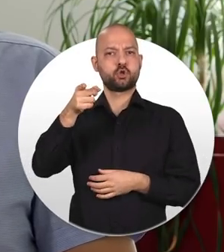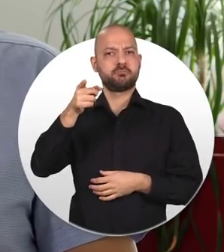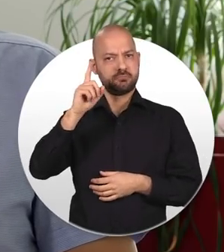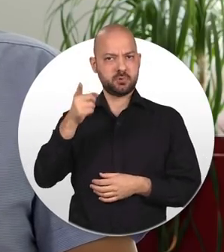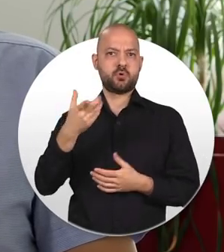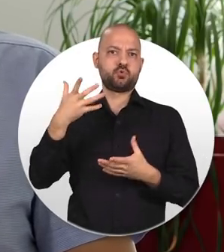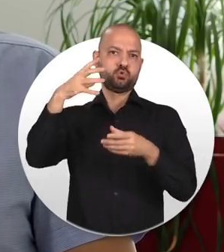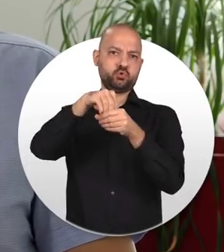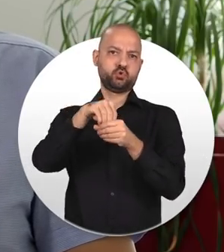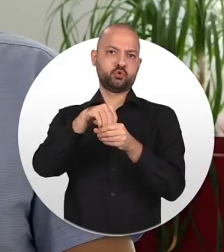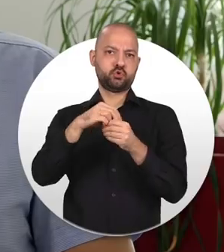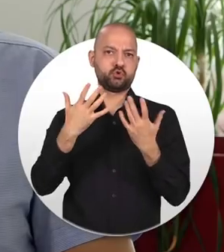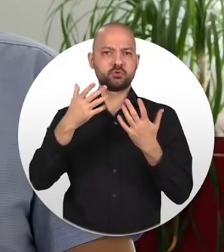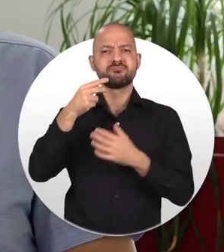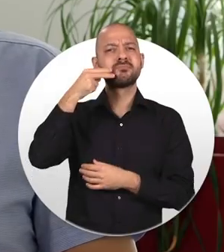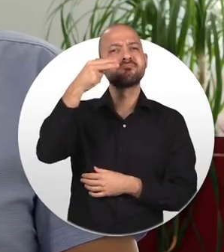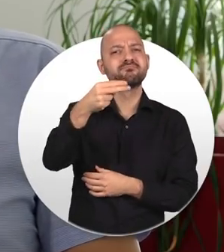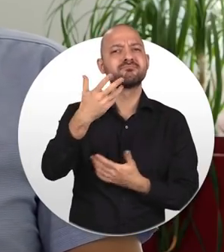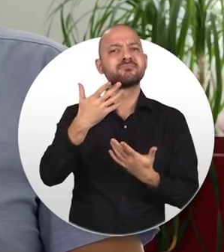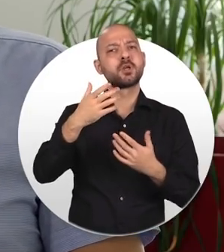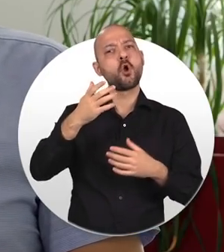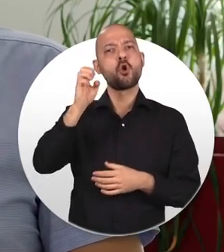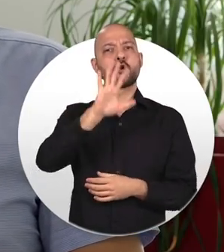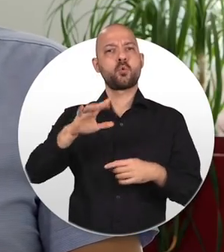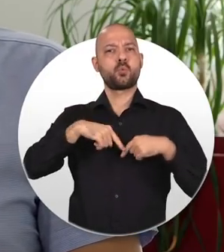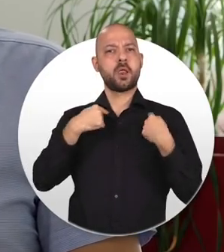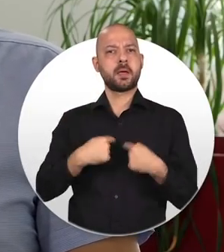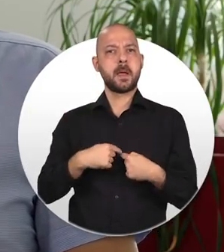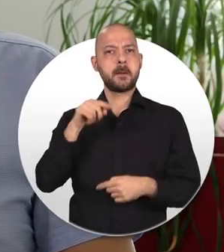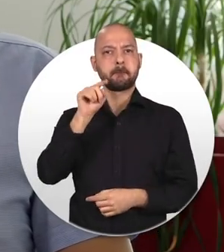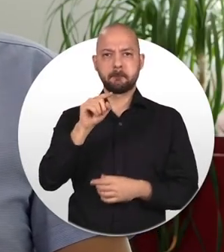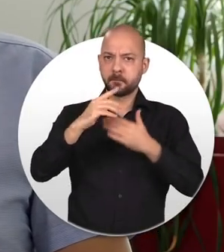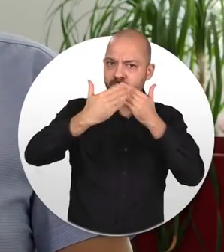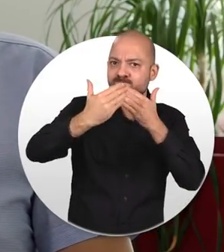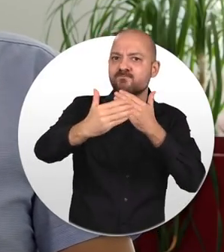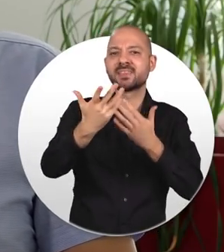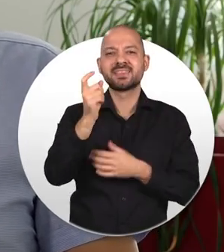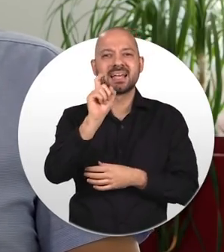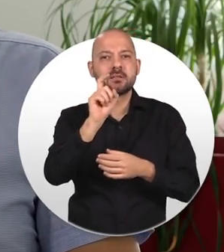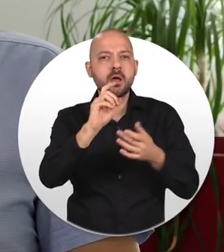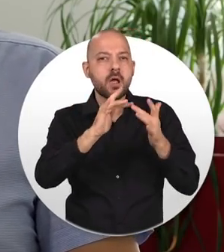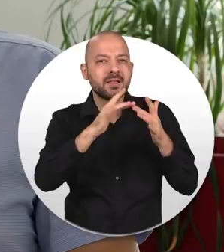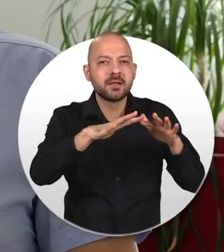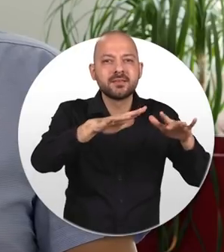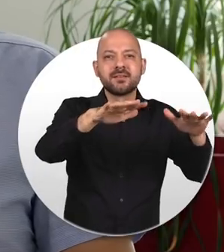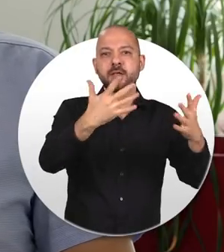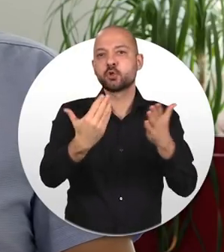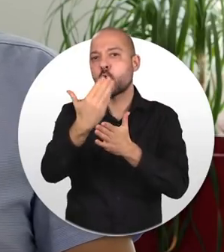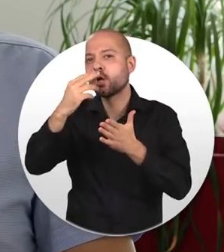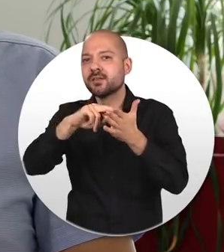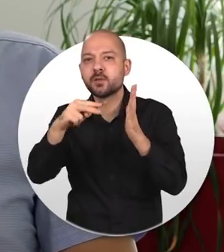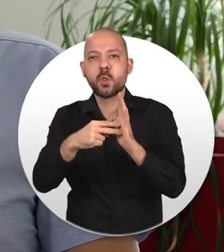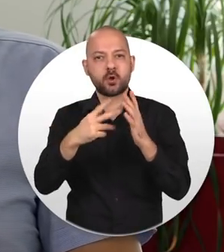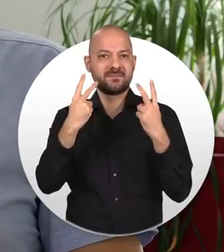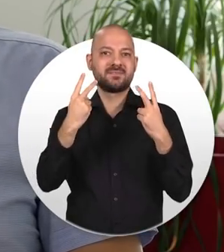den Label Euro Welcome zu verfolgen. Und im nächsten Jahr wird Digitalisation und die neuen Technologien eine wichtige Rolle